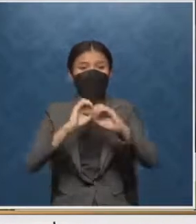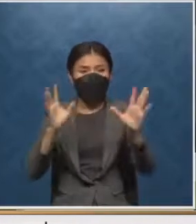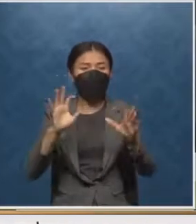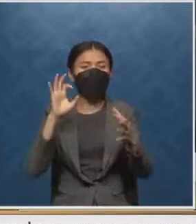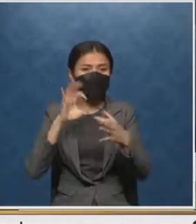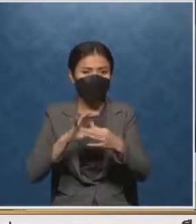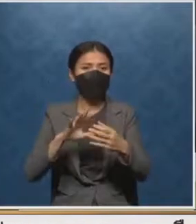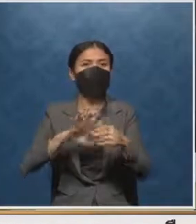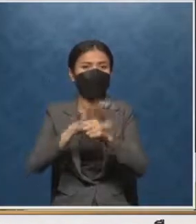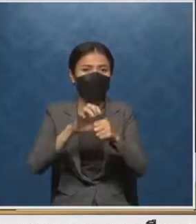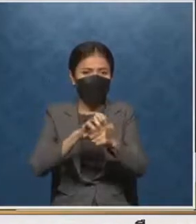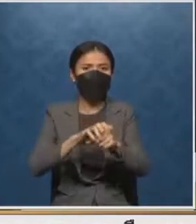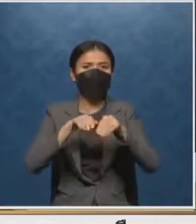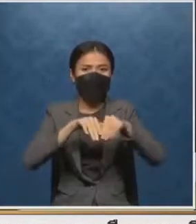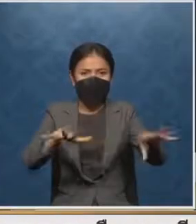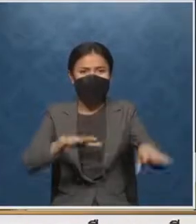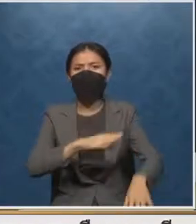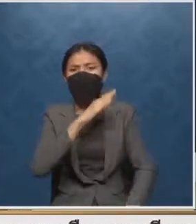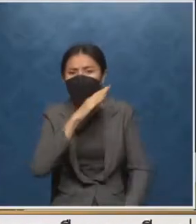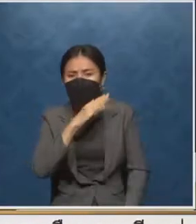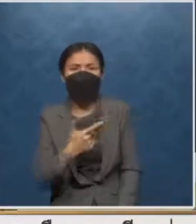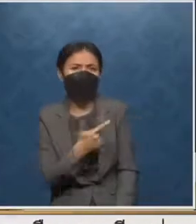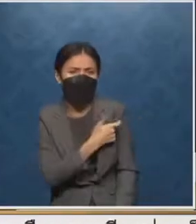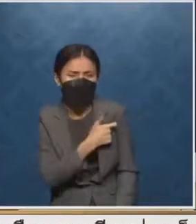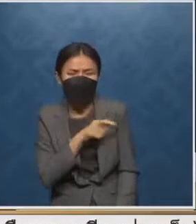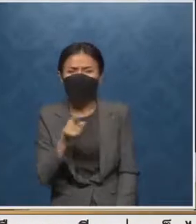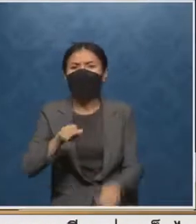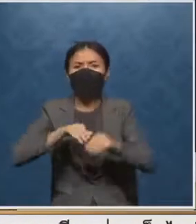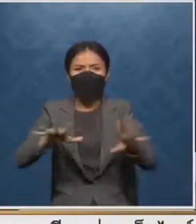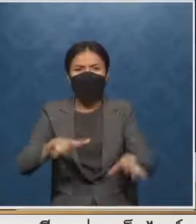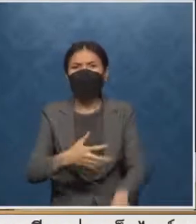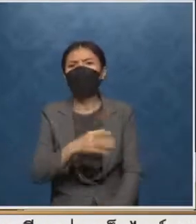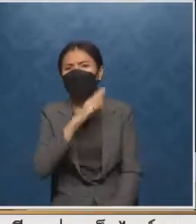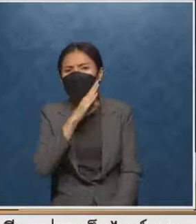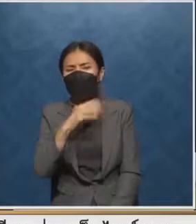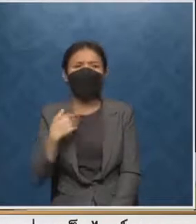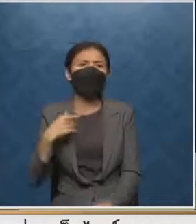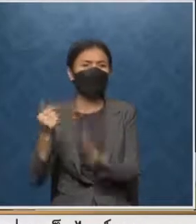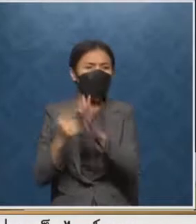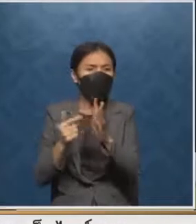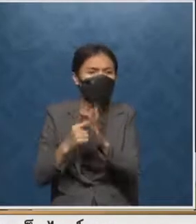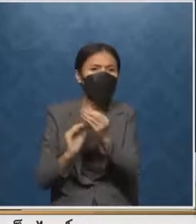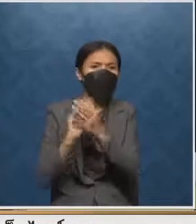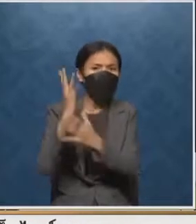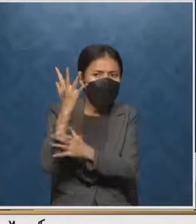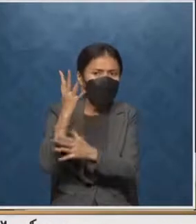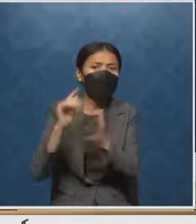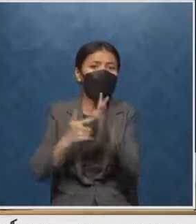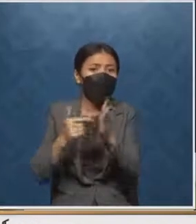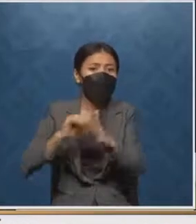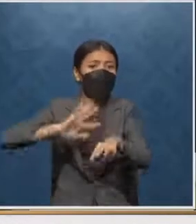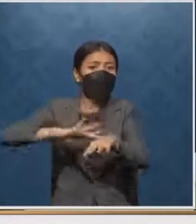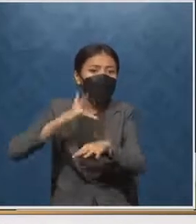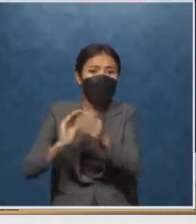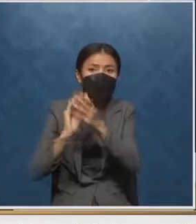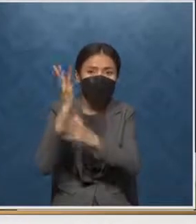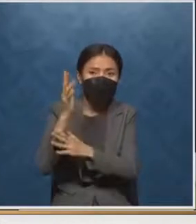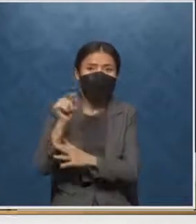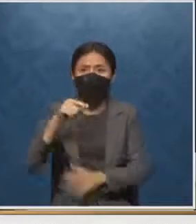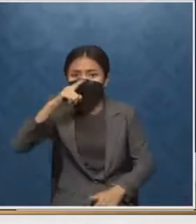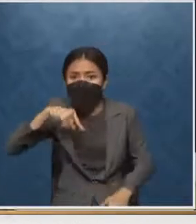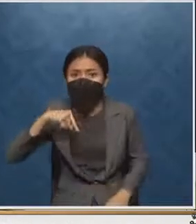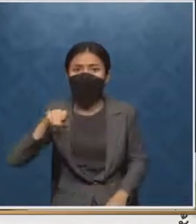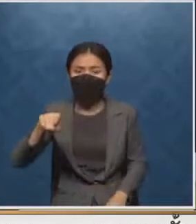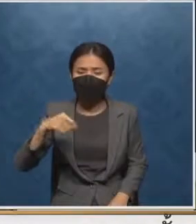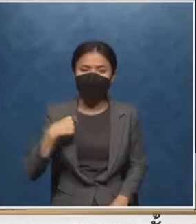เรื่องโควิด-19เรื่องวัคซีนและก็เรื่องพืชสมุนไพรที่อยู่ในความนิยมและกำลังส่งเสริมสนับสนุนนะครับไม่ใช้สมุน